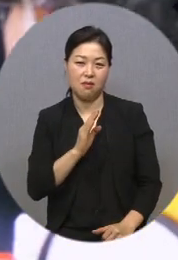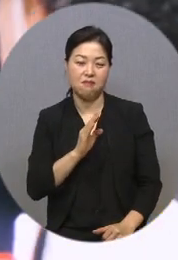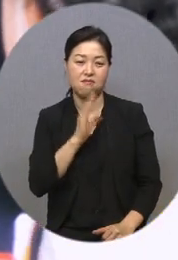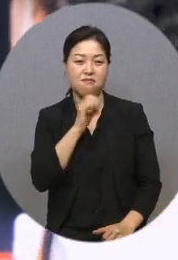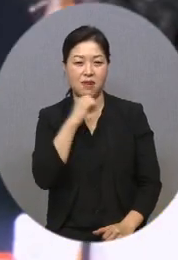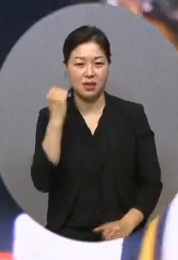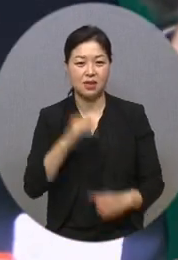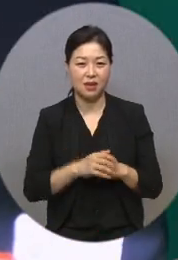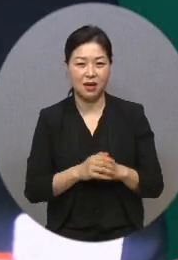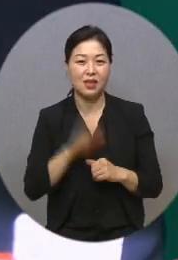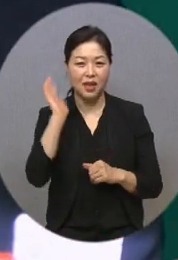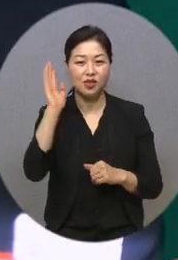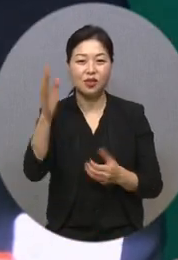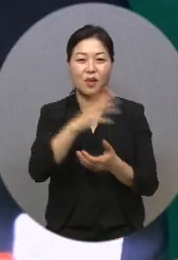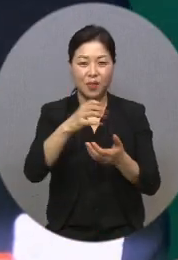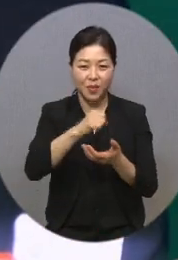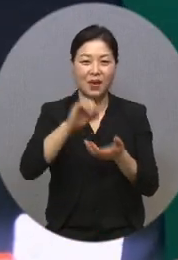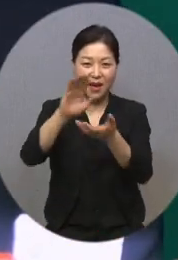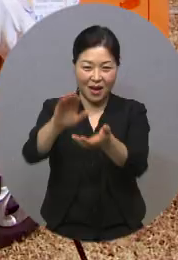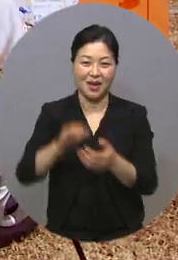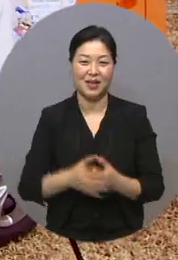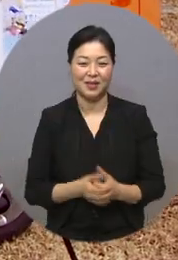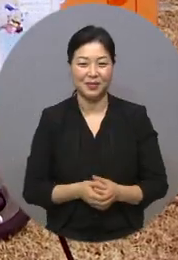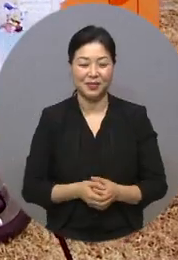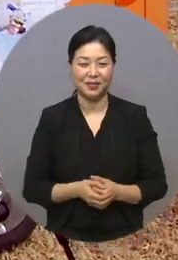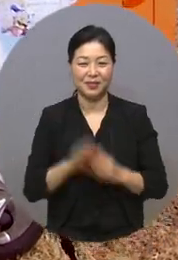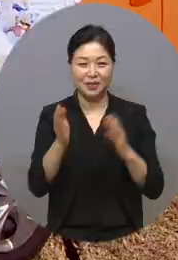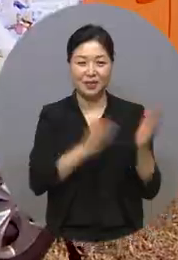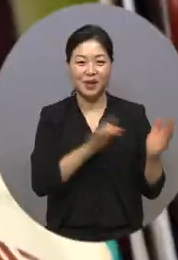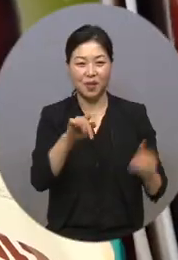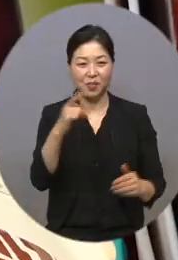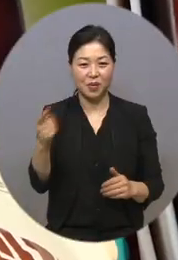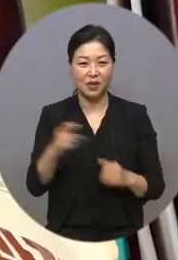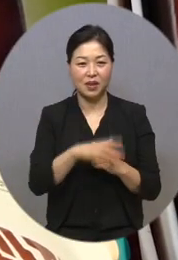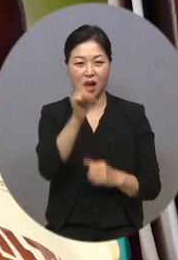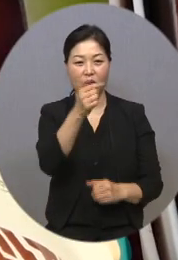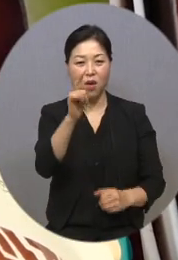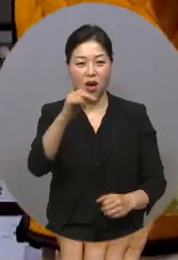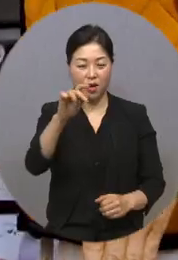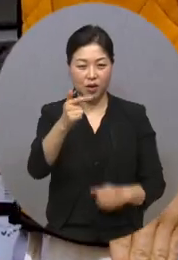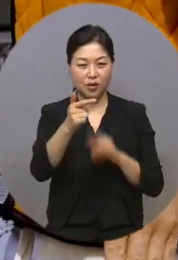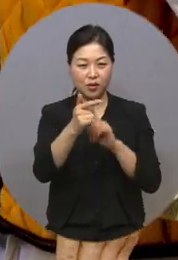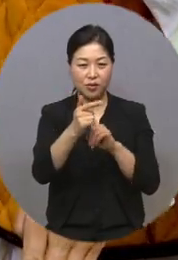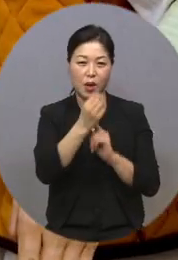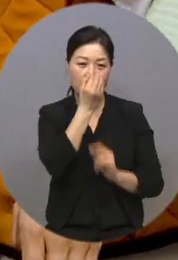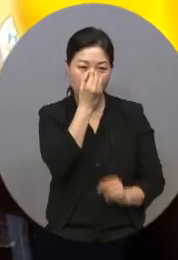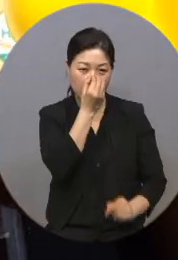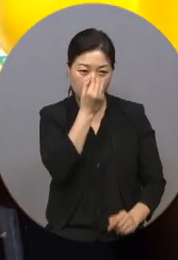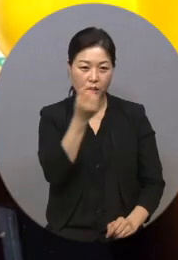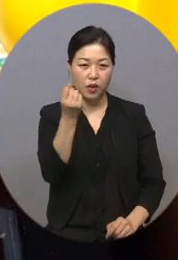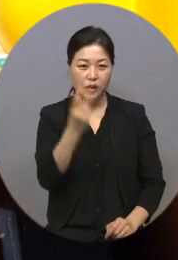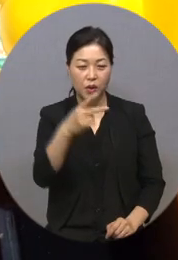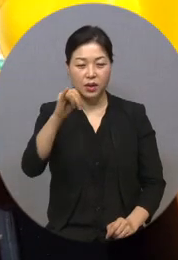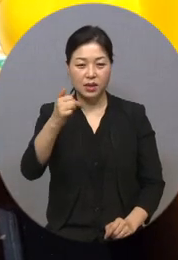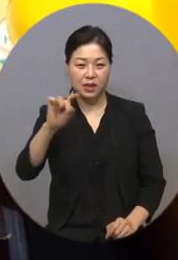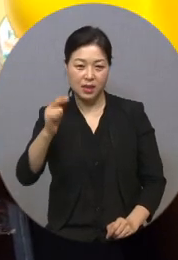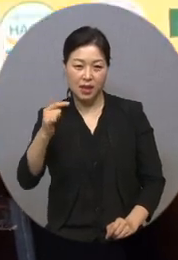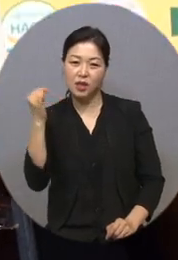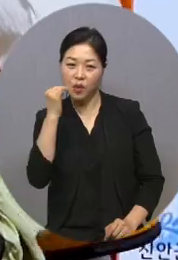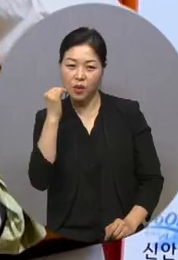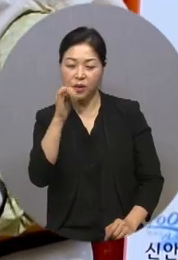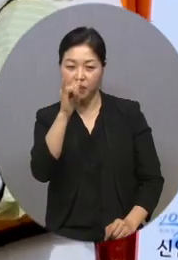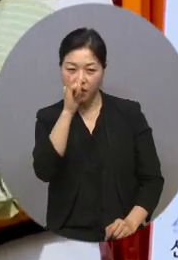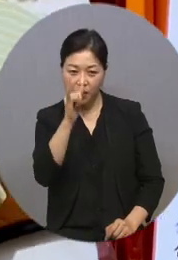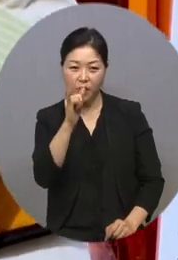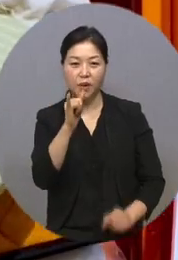이따 싸가요. 싸가. 자 그리고 그 옆에 화순의 방울토마토 옆에 보니 신안의 소금 있고요. 전이요. 자